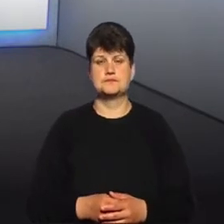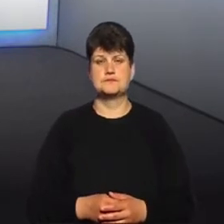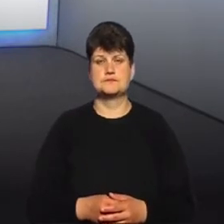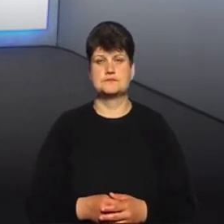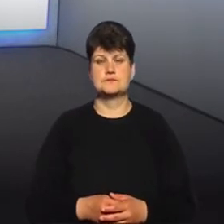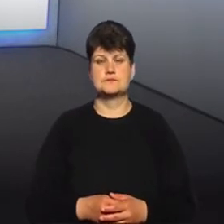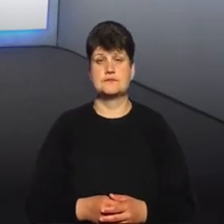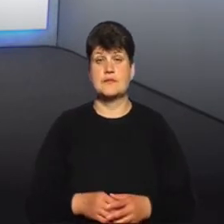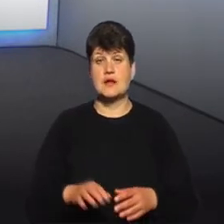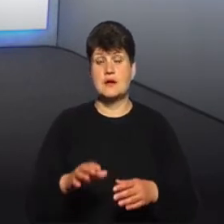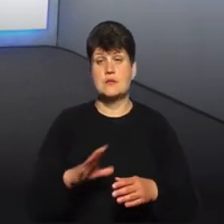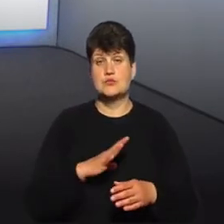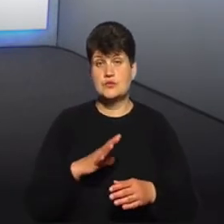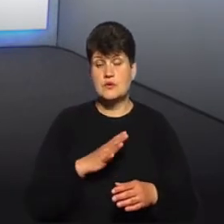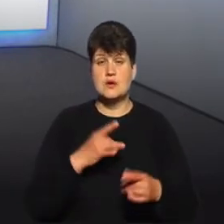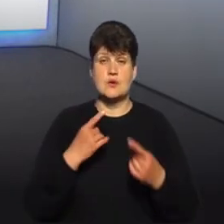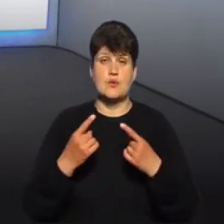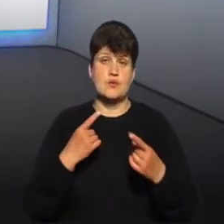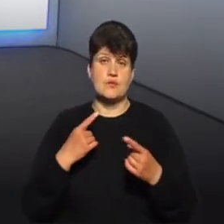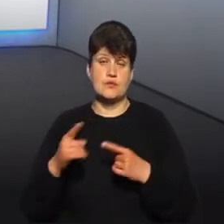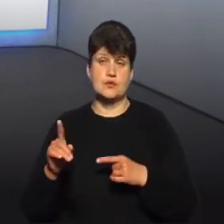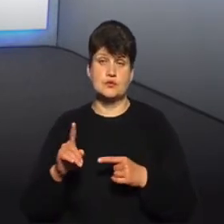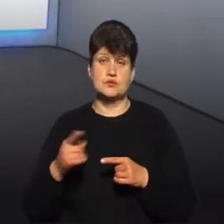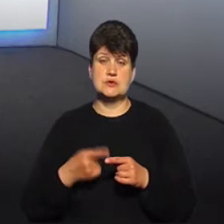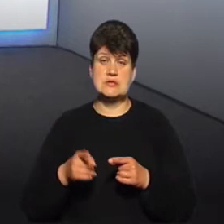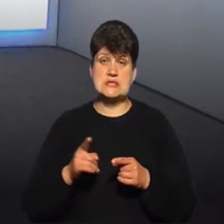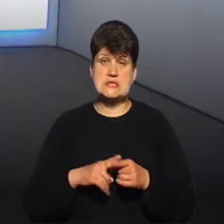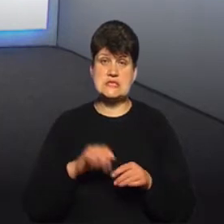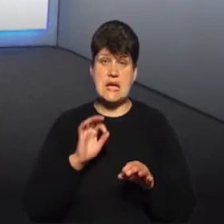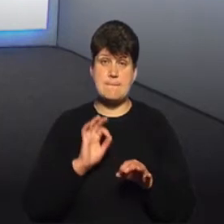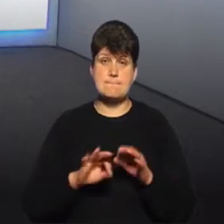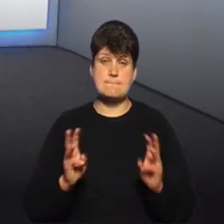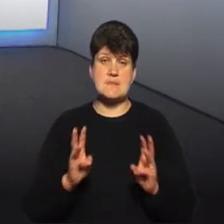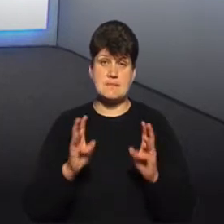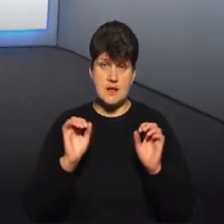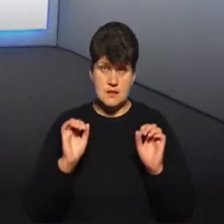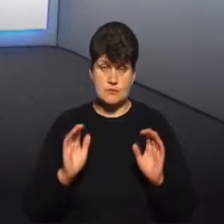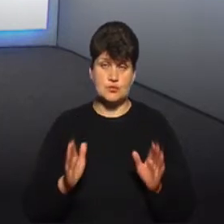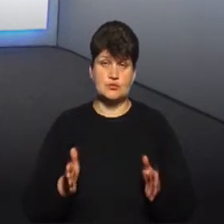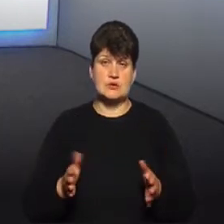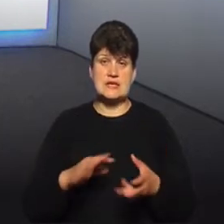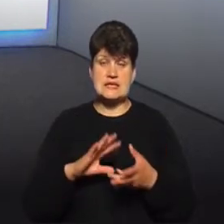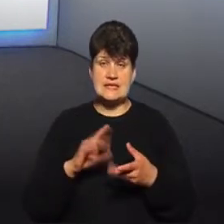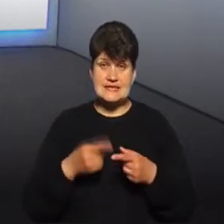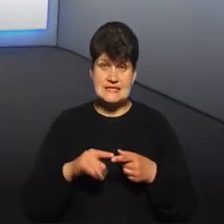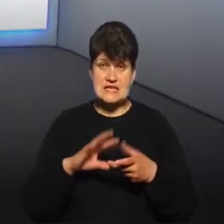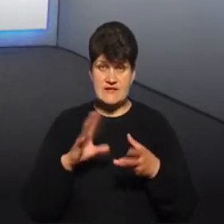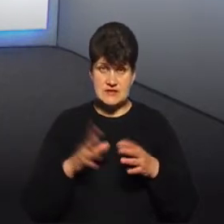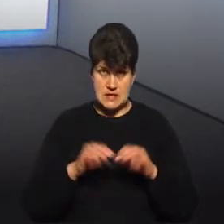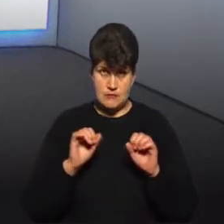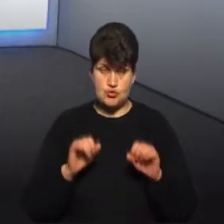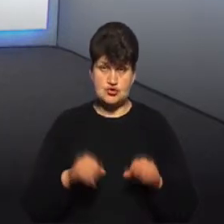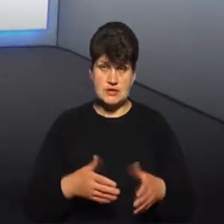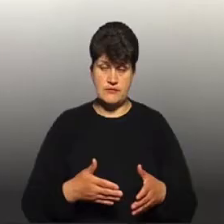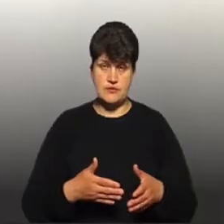Часом просто говорять, от, що це десь підпали можуть бути. Взагалі це можливо чи ні? Ви знаєте,